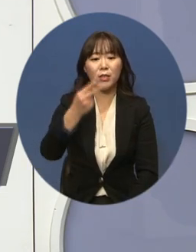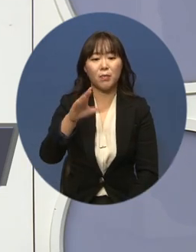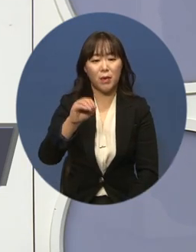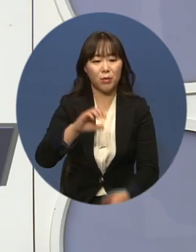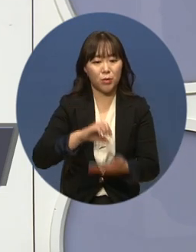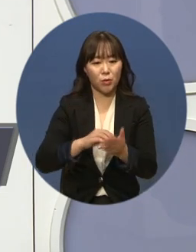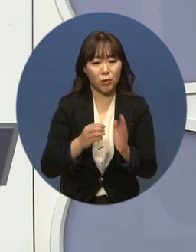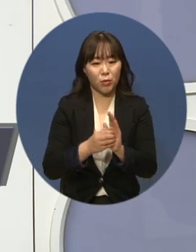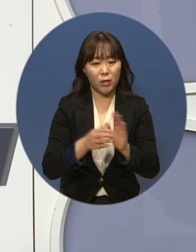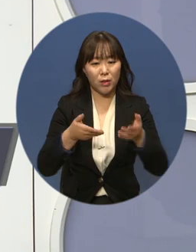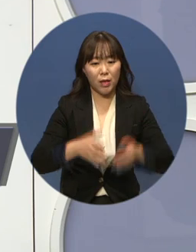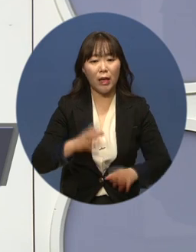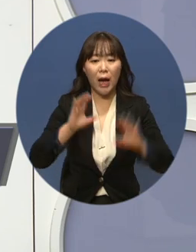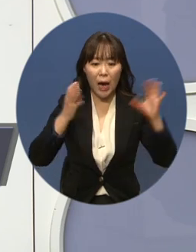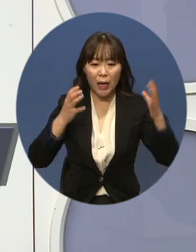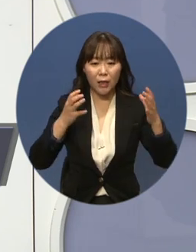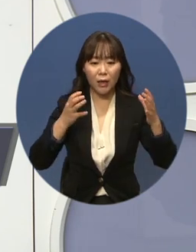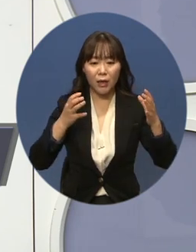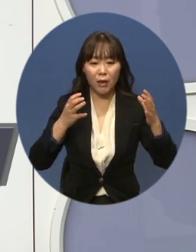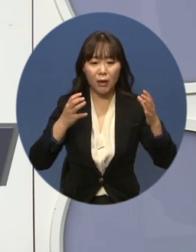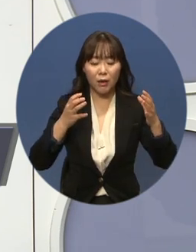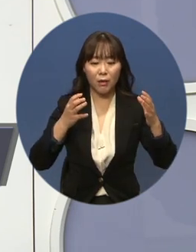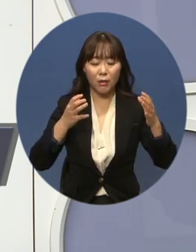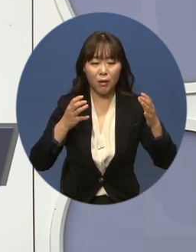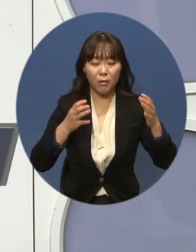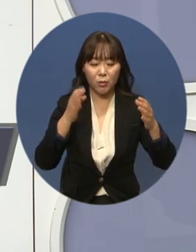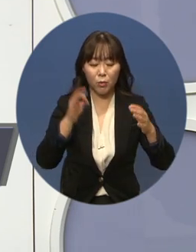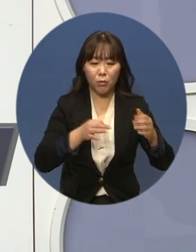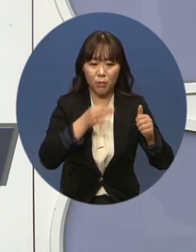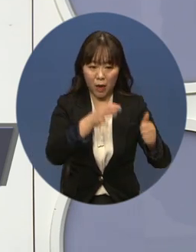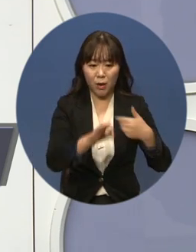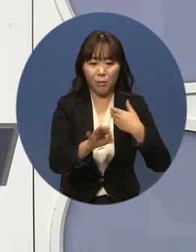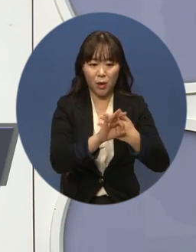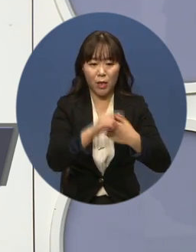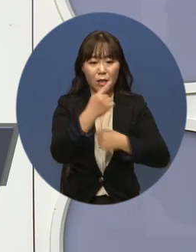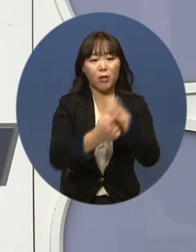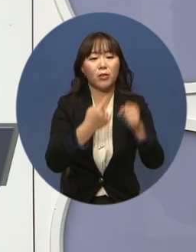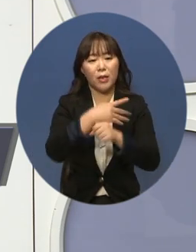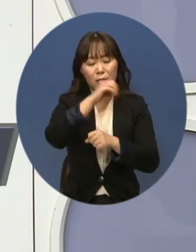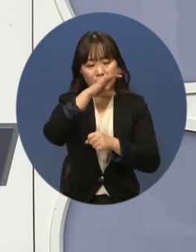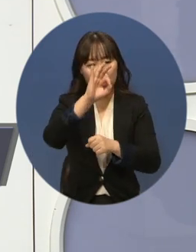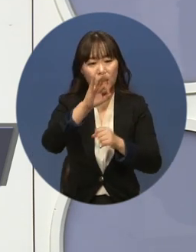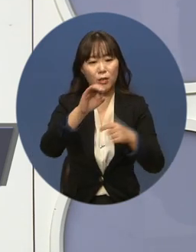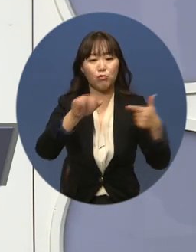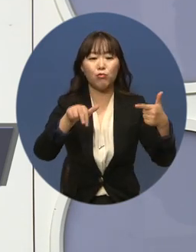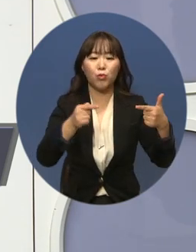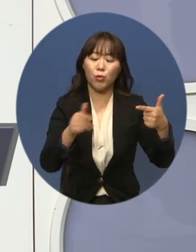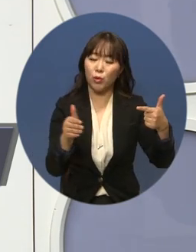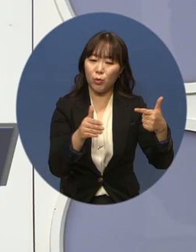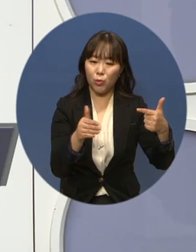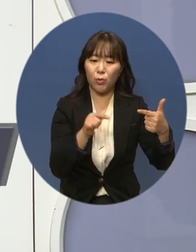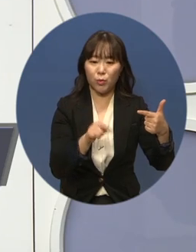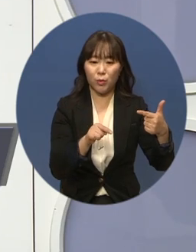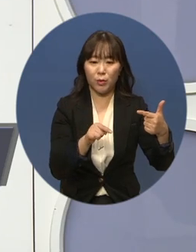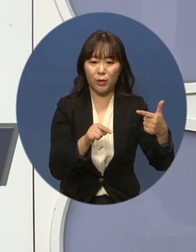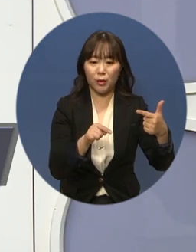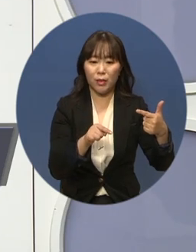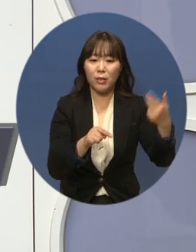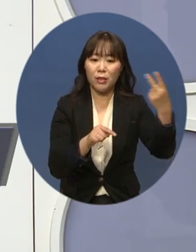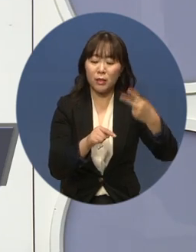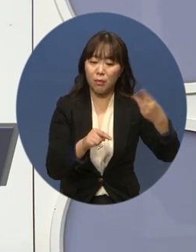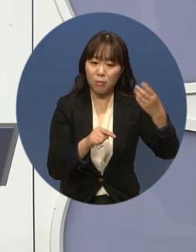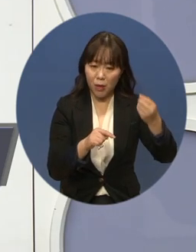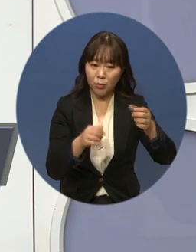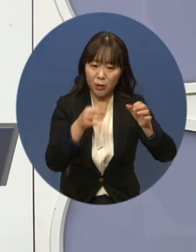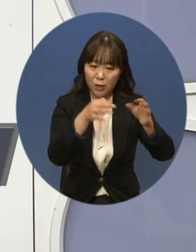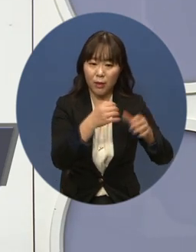정도 출생한 아이에게 신탁을 하면 연간 예산이 한 6조 정도 되는데요. 그 2천만 원을